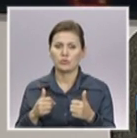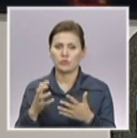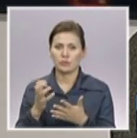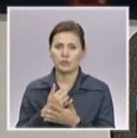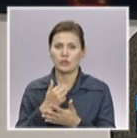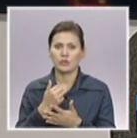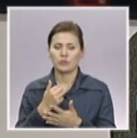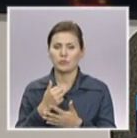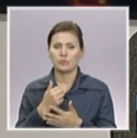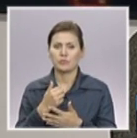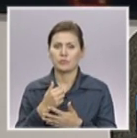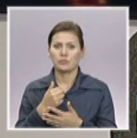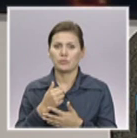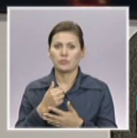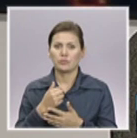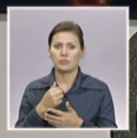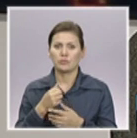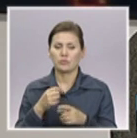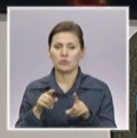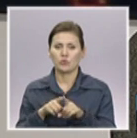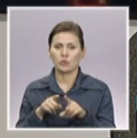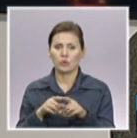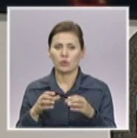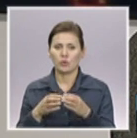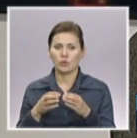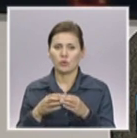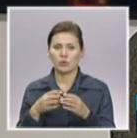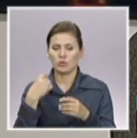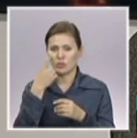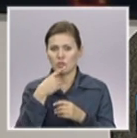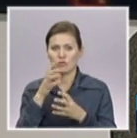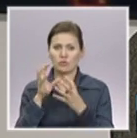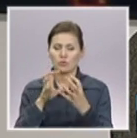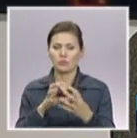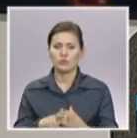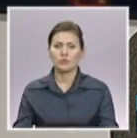выиграл Тулпар ЦДС, ТО Тулпар ЦДС, частный автобусный парк.